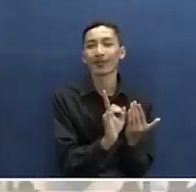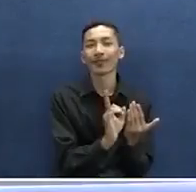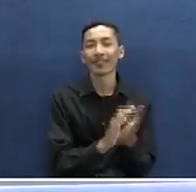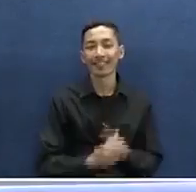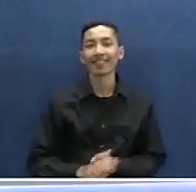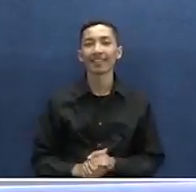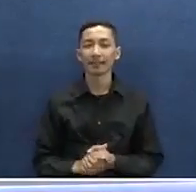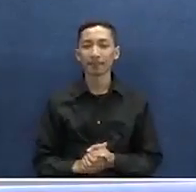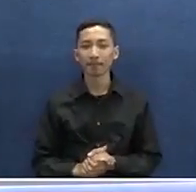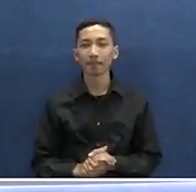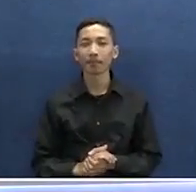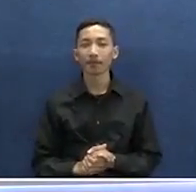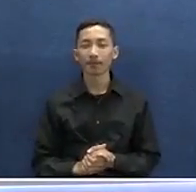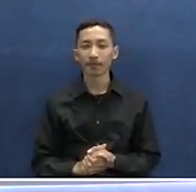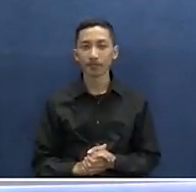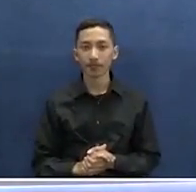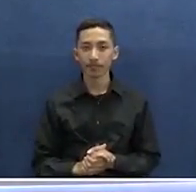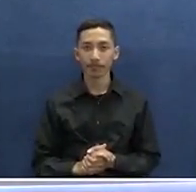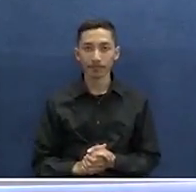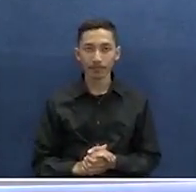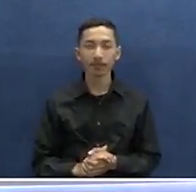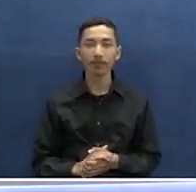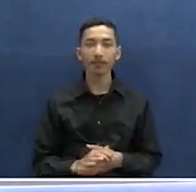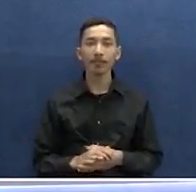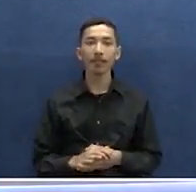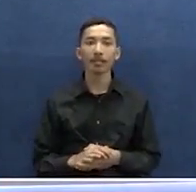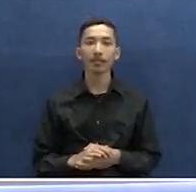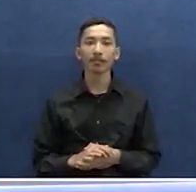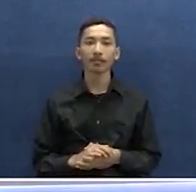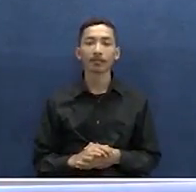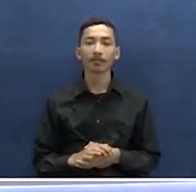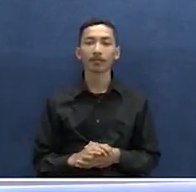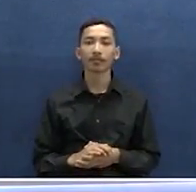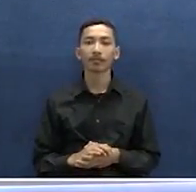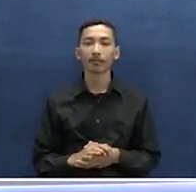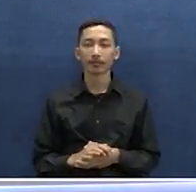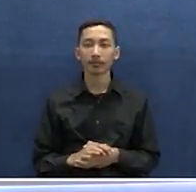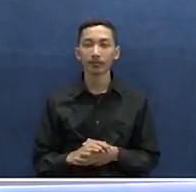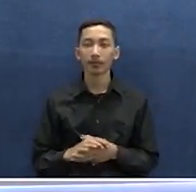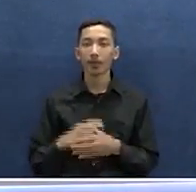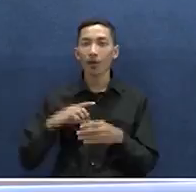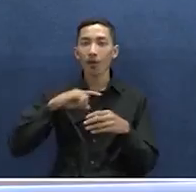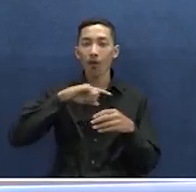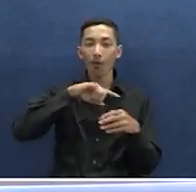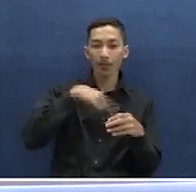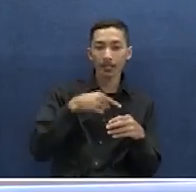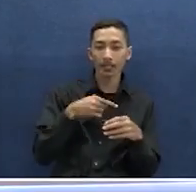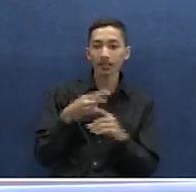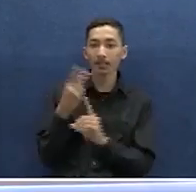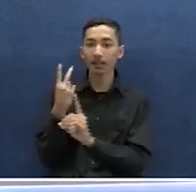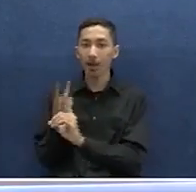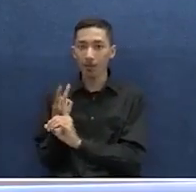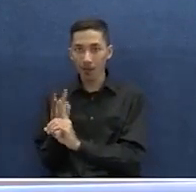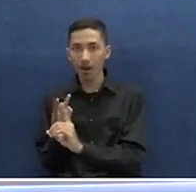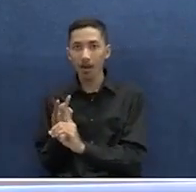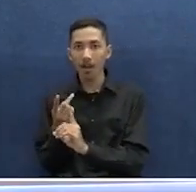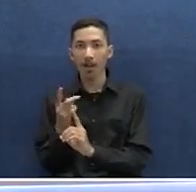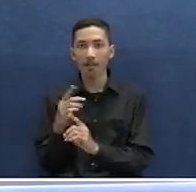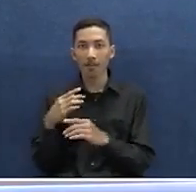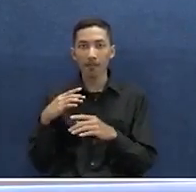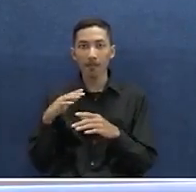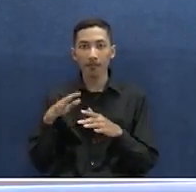tapi sudah sudah mulai terlihat sedikit Apa hubungannya antara kopi dengan dakwah ya Kalau saya bilang kan sekarang kalau kita